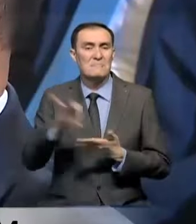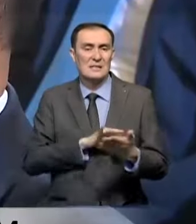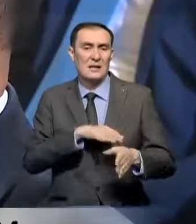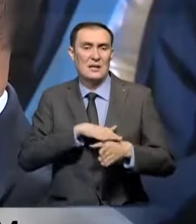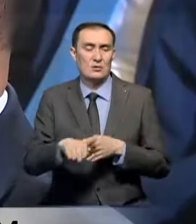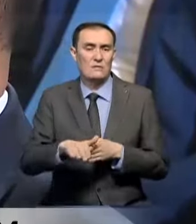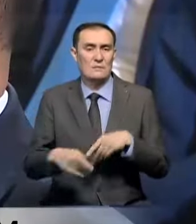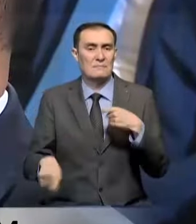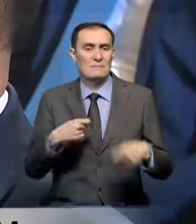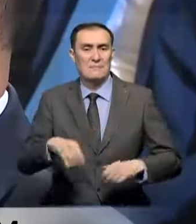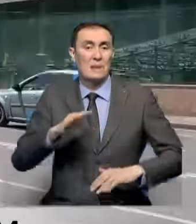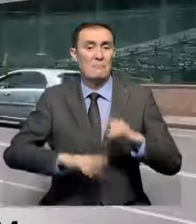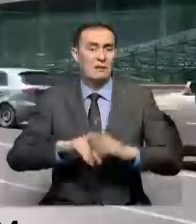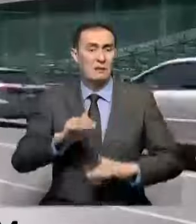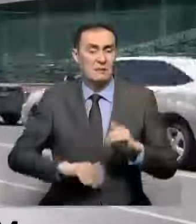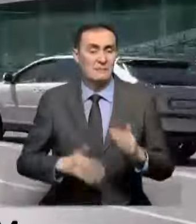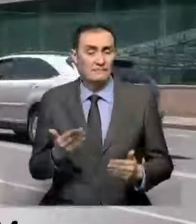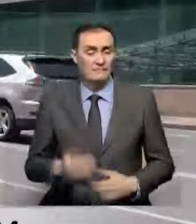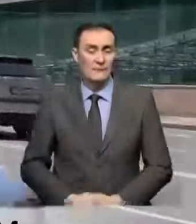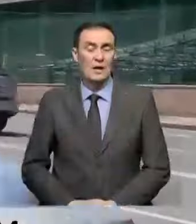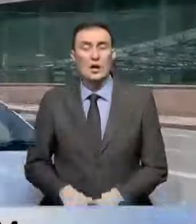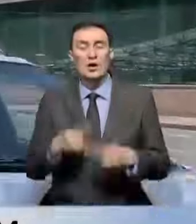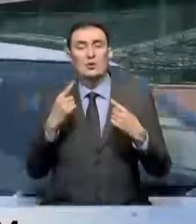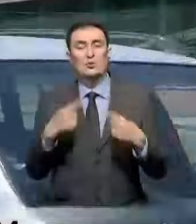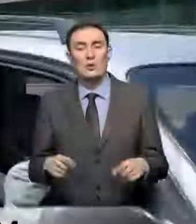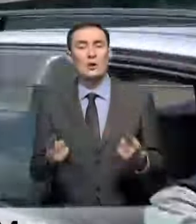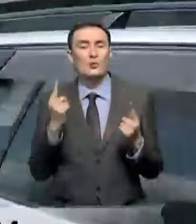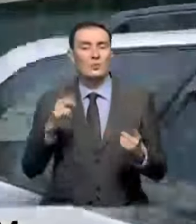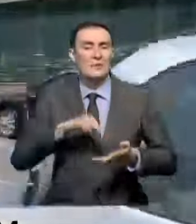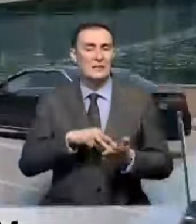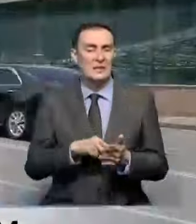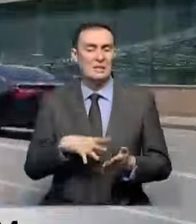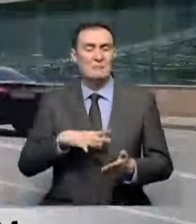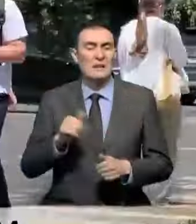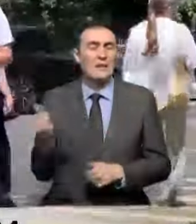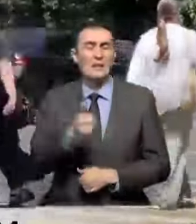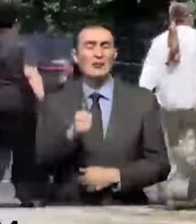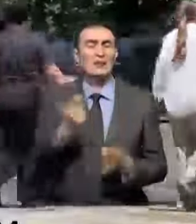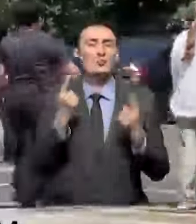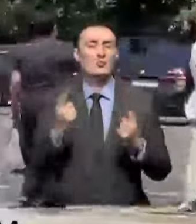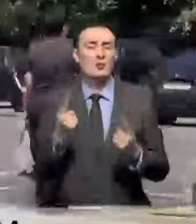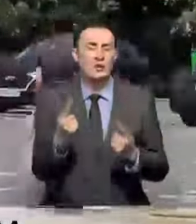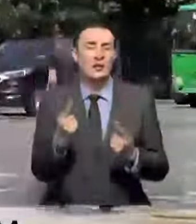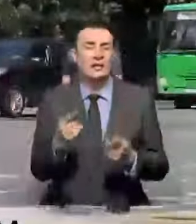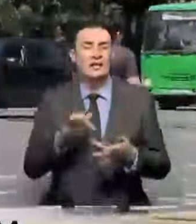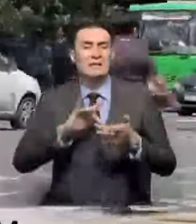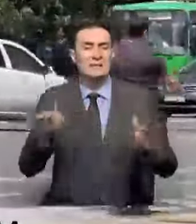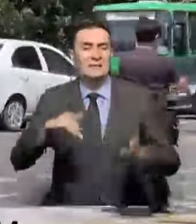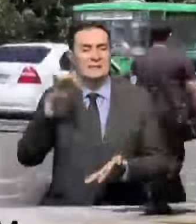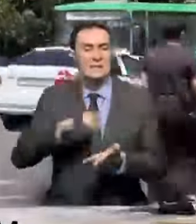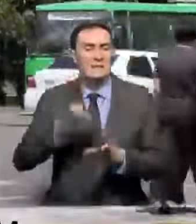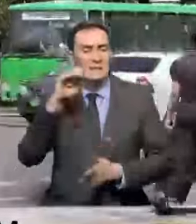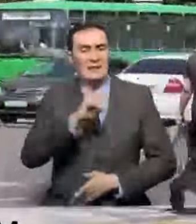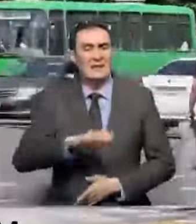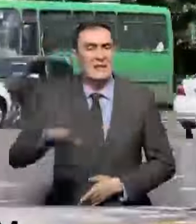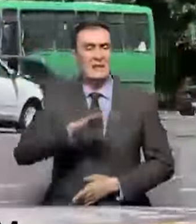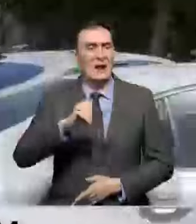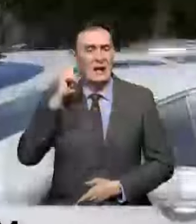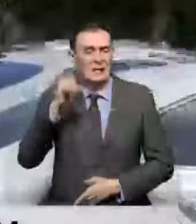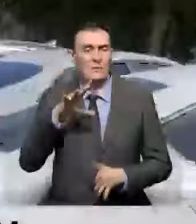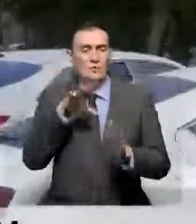реализовывать их на практике другая амбициозная задача стать одним из крупнейших цифровых хабов Евразии ускорить